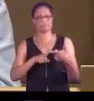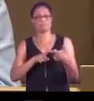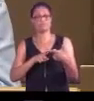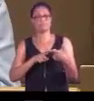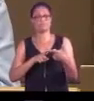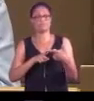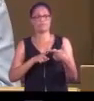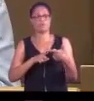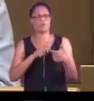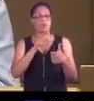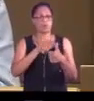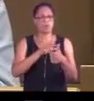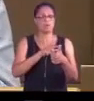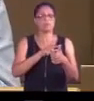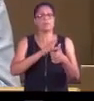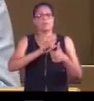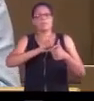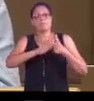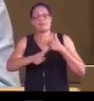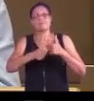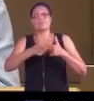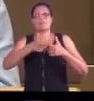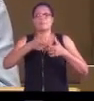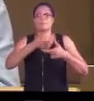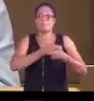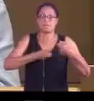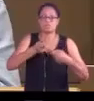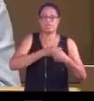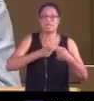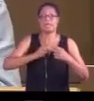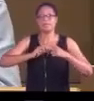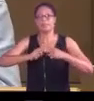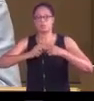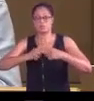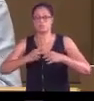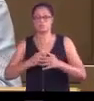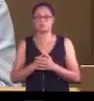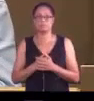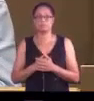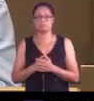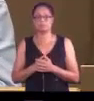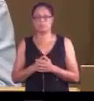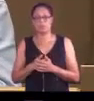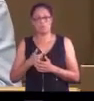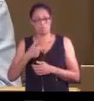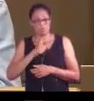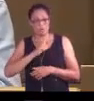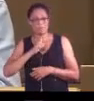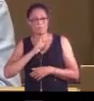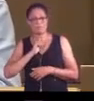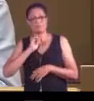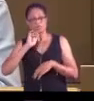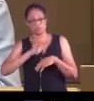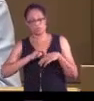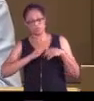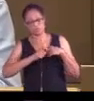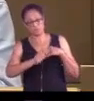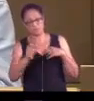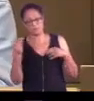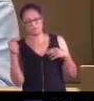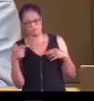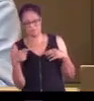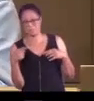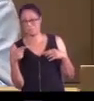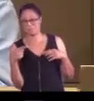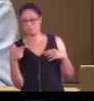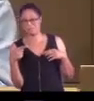pour établir un marché négocié. Pour avoir pratiqué cette procédure d'appel d'offres avec marché